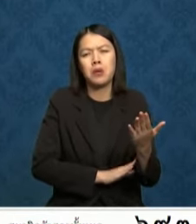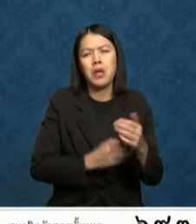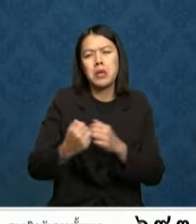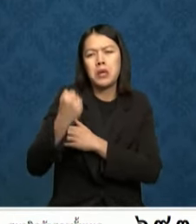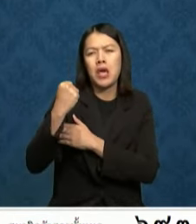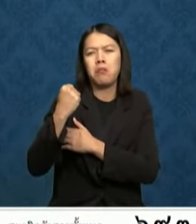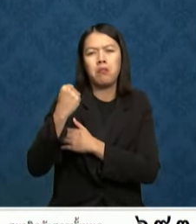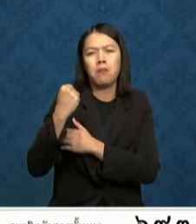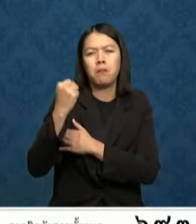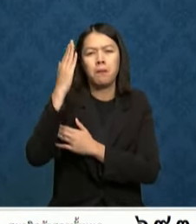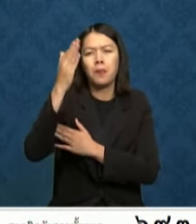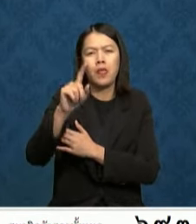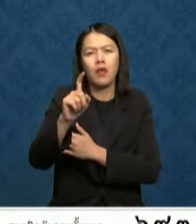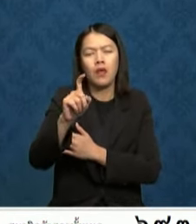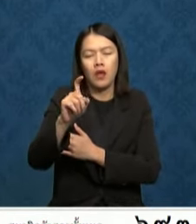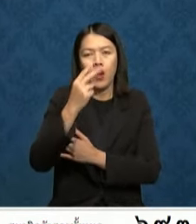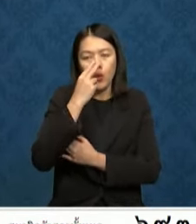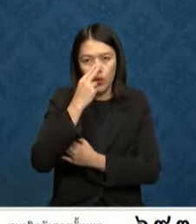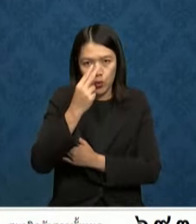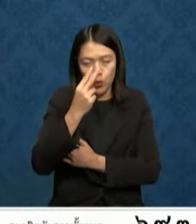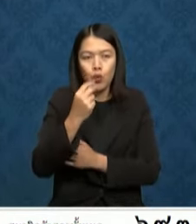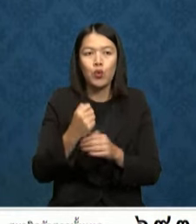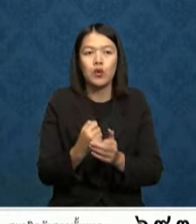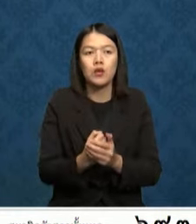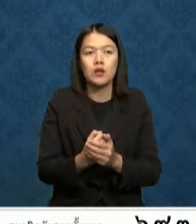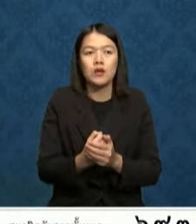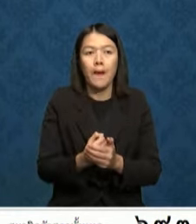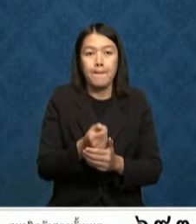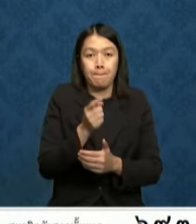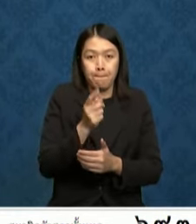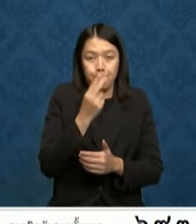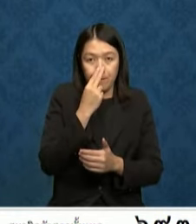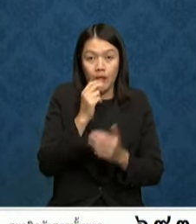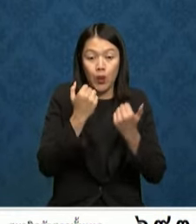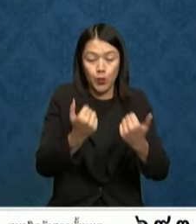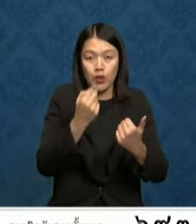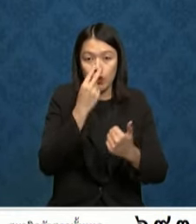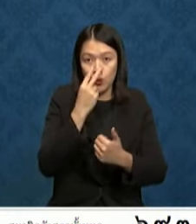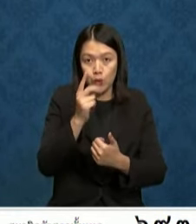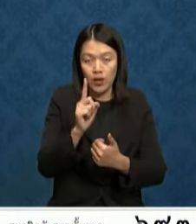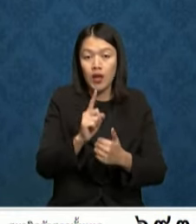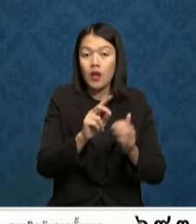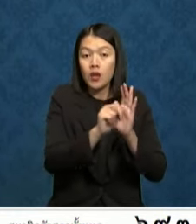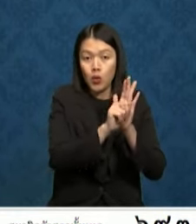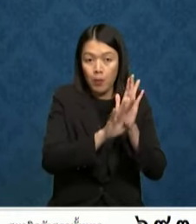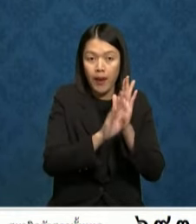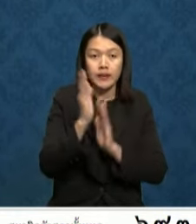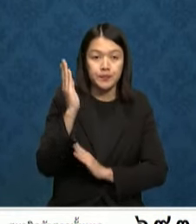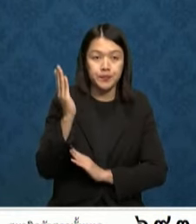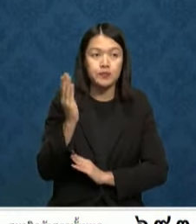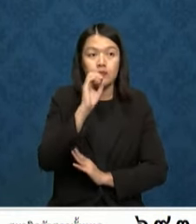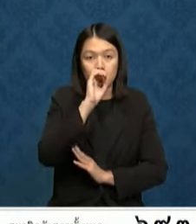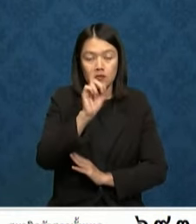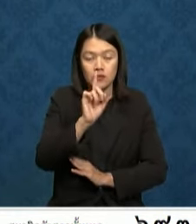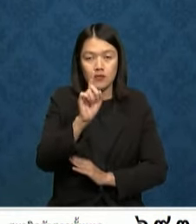แข็งทางเสภาพต่อไปไม่ได้ผมอยากจะให้เห็นว่านี่คือข้อเท็จจริงนะครับงั้นวันนี้ถ้าเรามาดูนโยบายอันนี้เนี่ยครับผมก็อยาก